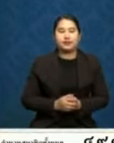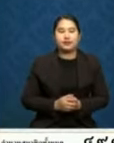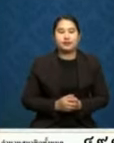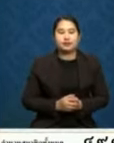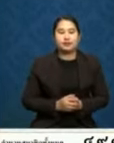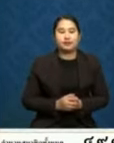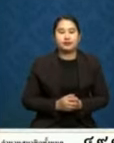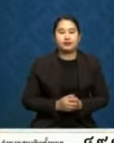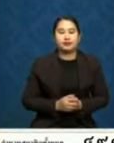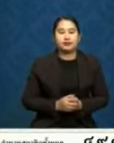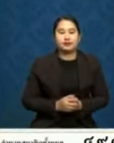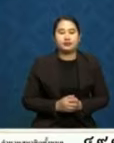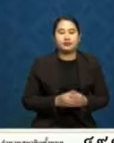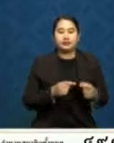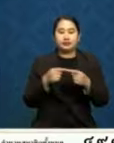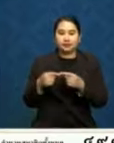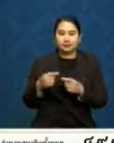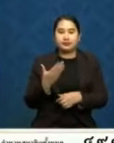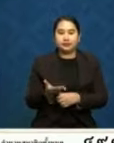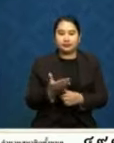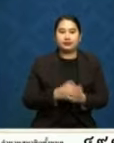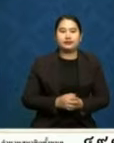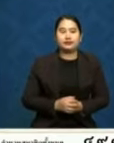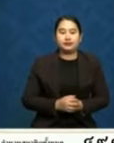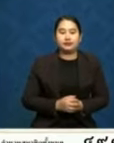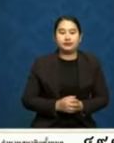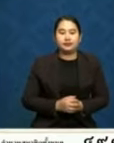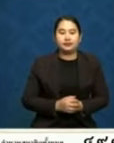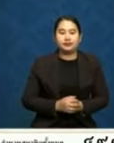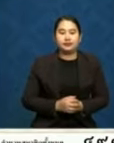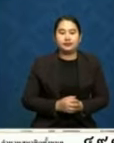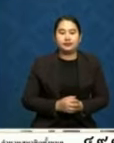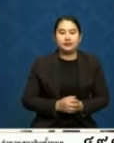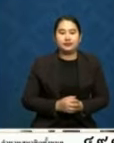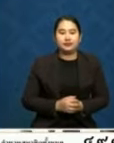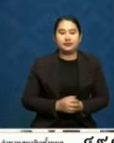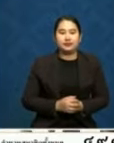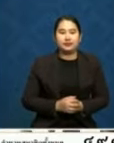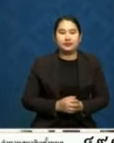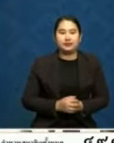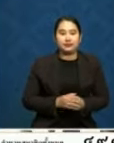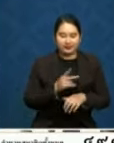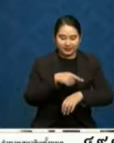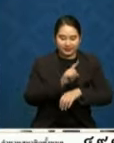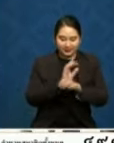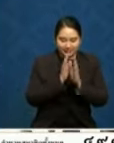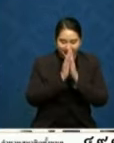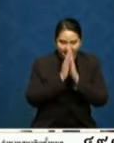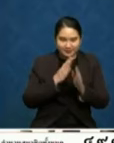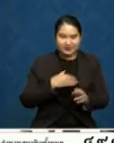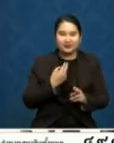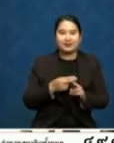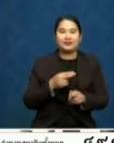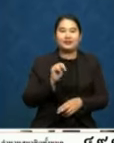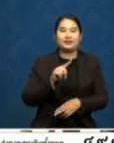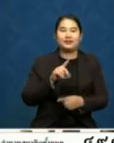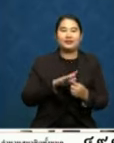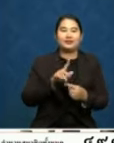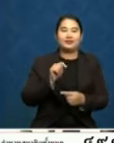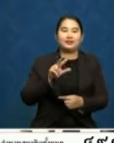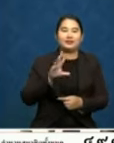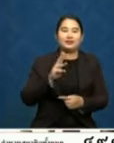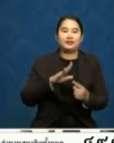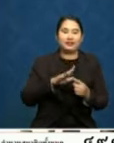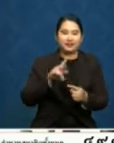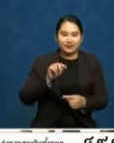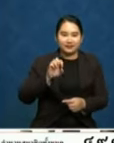ขอบคุณครับต่อไปท่านณัฐวุฒิบัวประทุมเชิญครับ ขอบคุณครับท่านประธานที่เคารพผมณัฐวุฒิบัวประทุมผู้แทนราษฎรแบบบัญชี